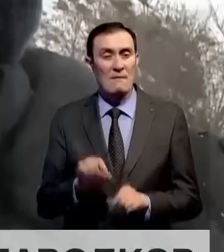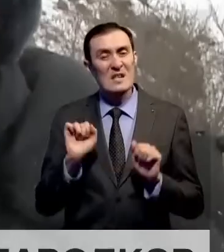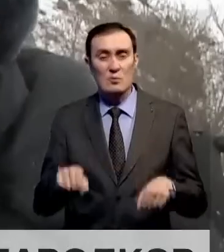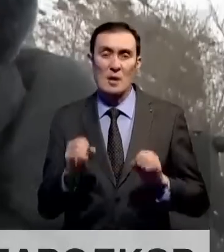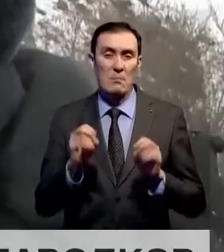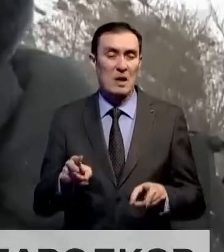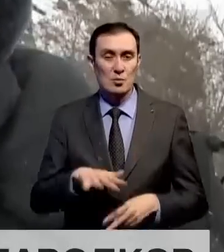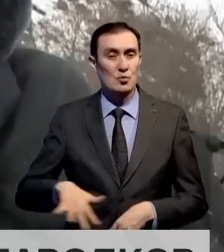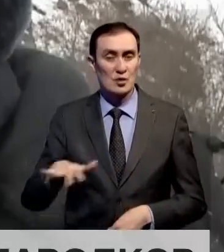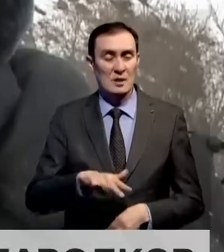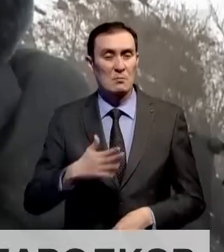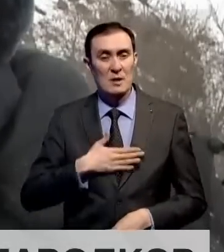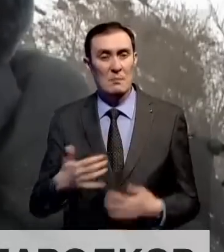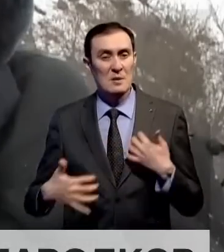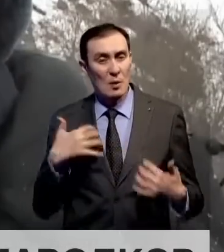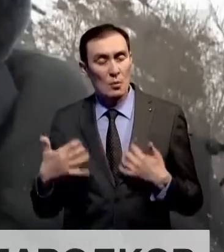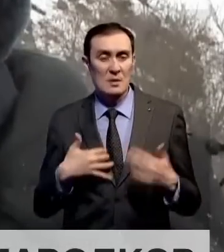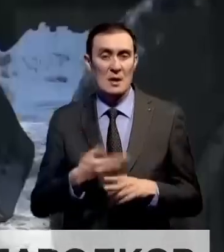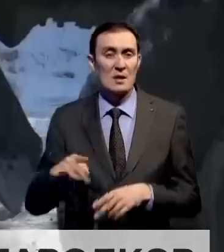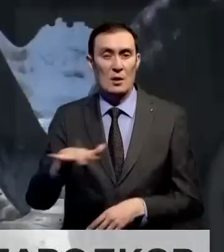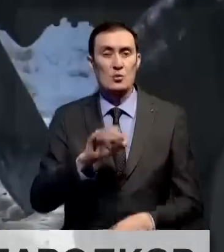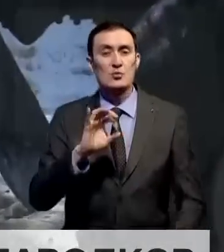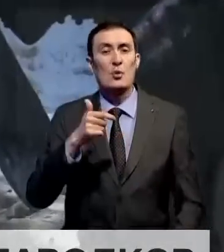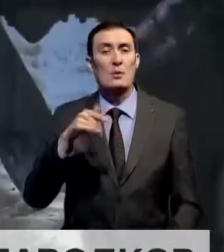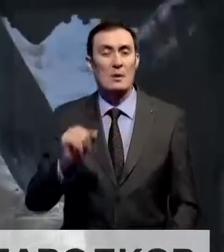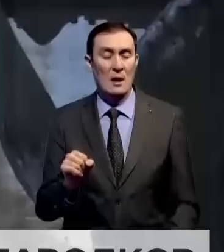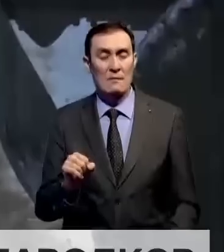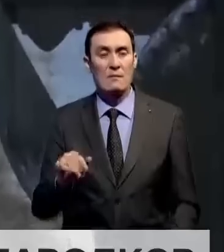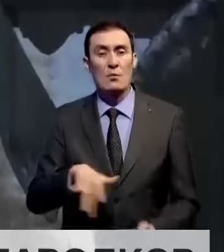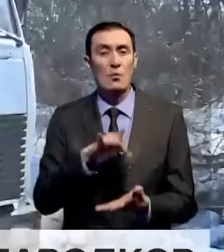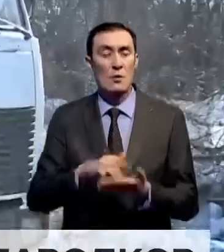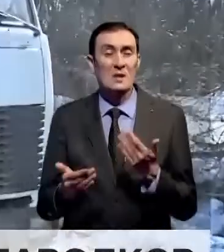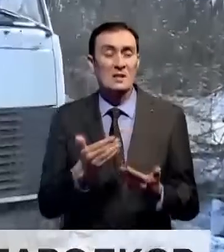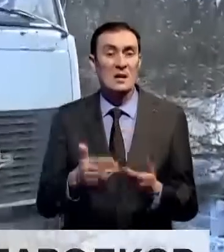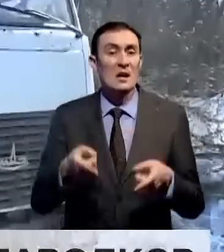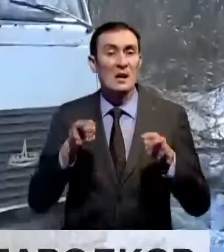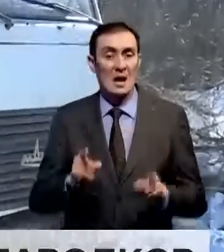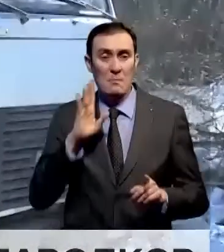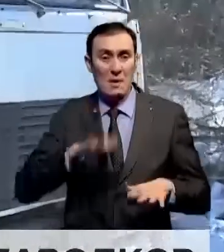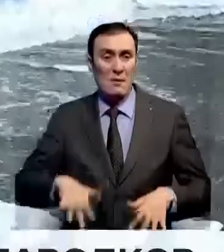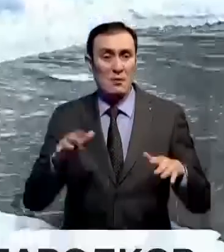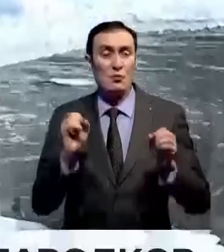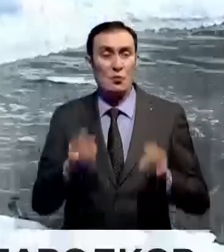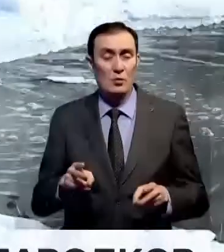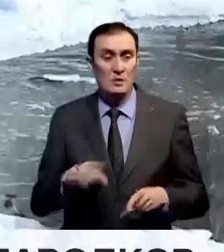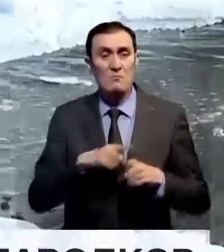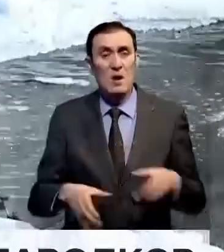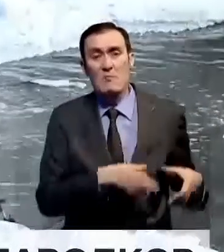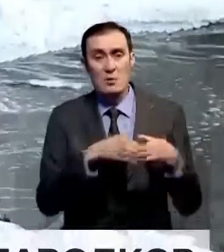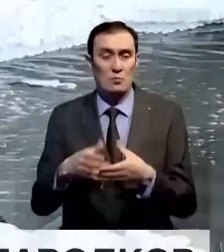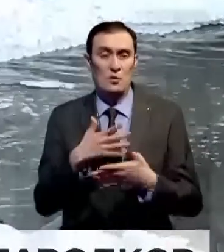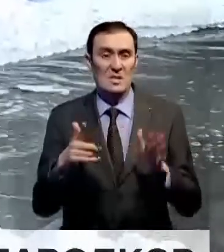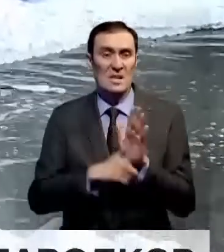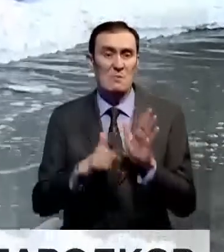участок, за который в первую очередь мы смотрим, это район Согры. Только в областном центре в случае реальных поводковых угроз мобилизуют больше